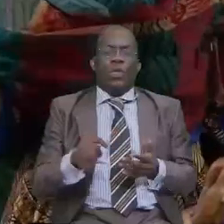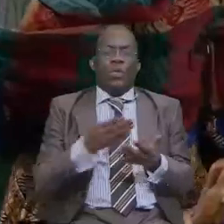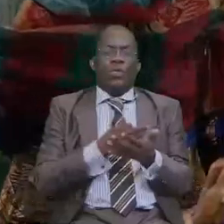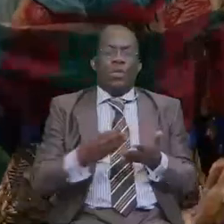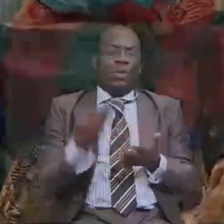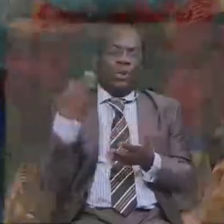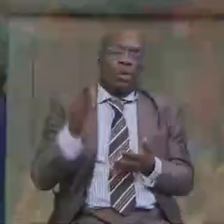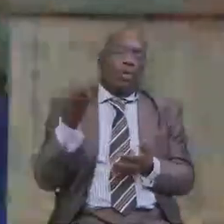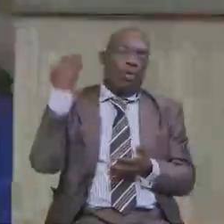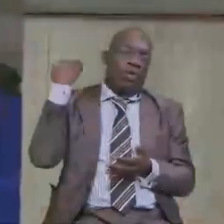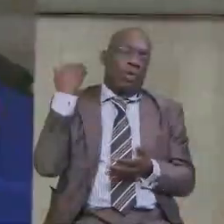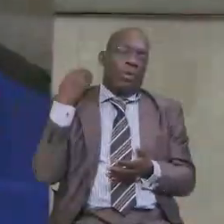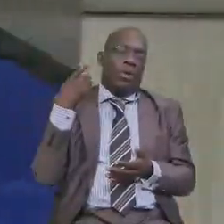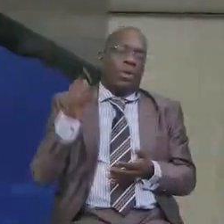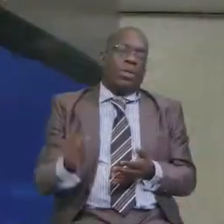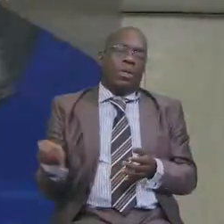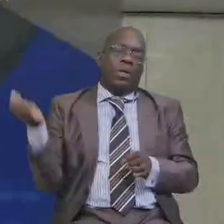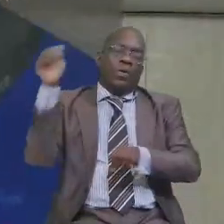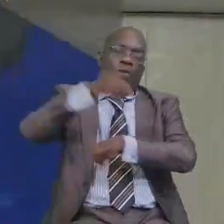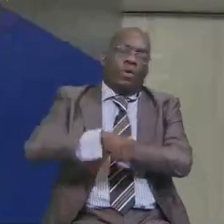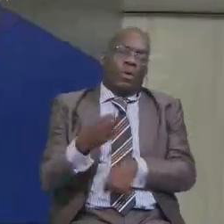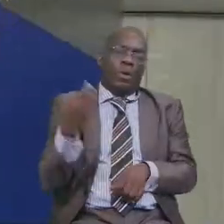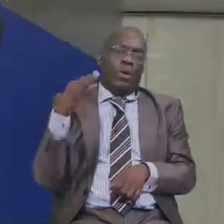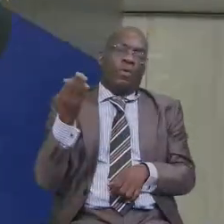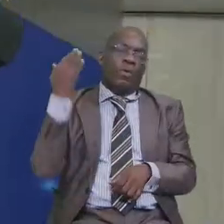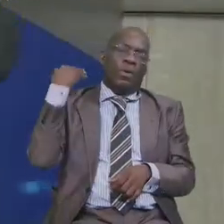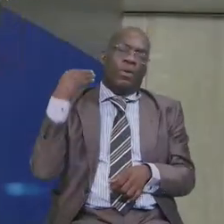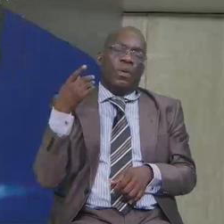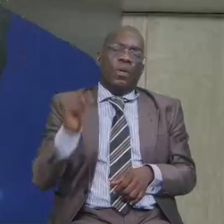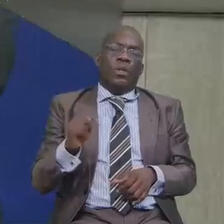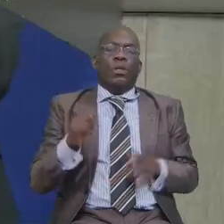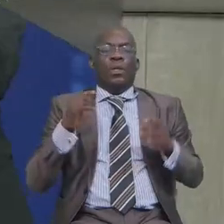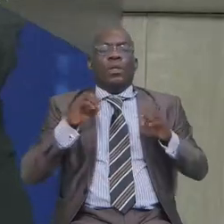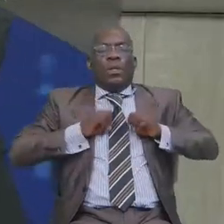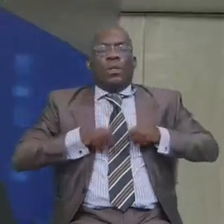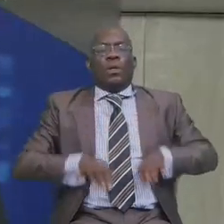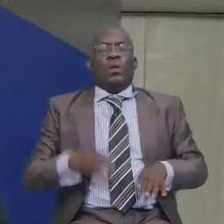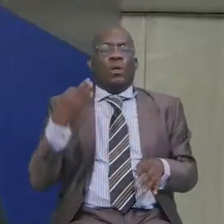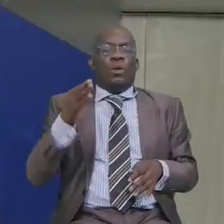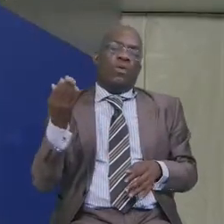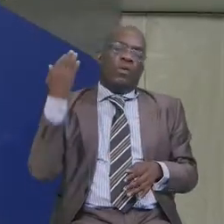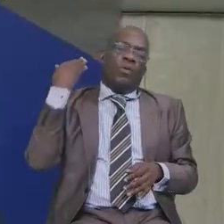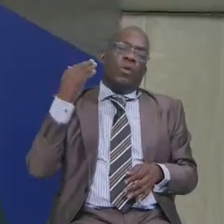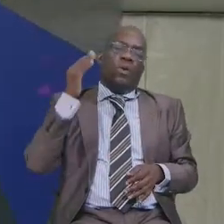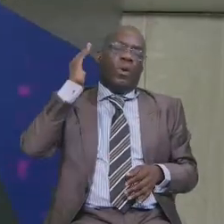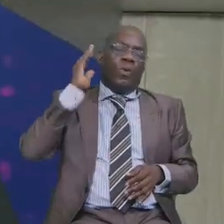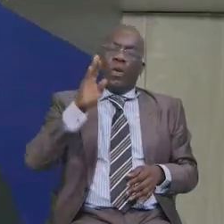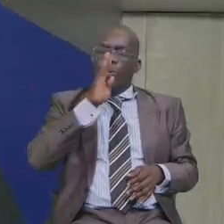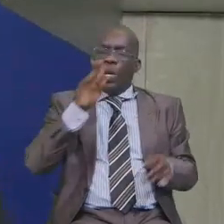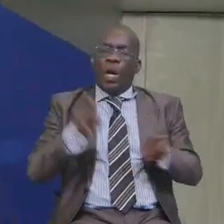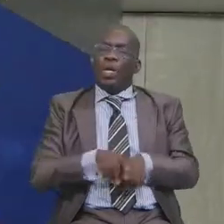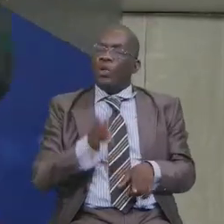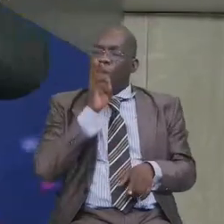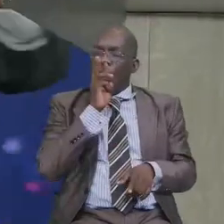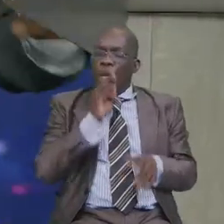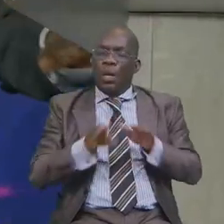L'échec du passé et les défaites du passé, les décroyants du passé, comme l'eau